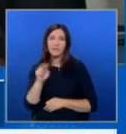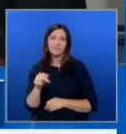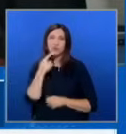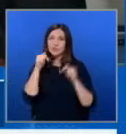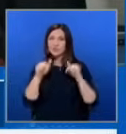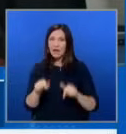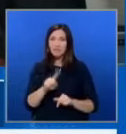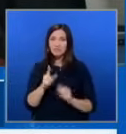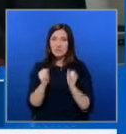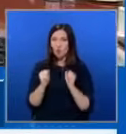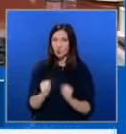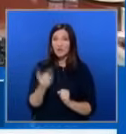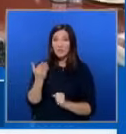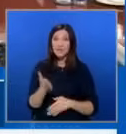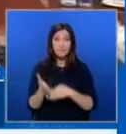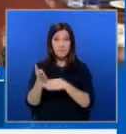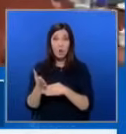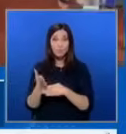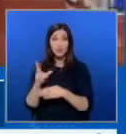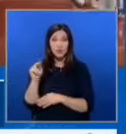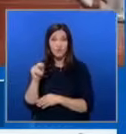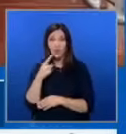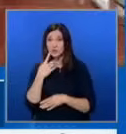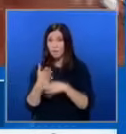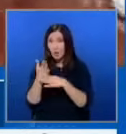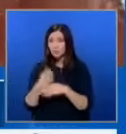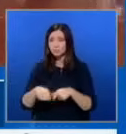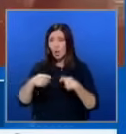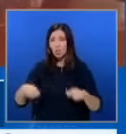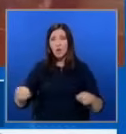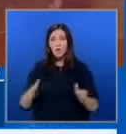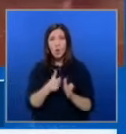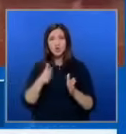сега обаче не се очаква тази помощ да се говори за помощ